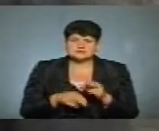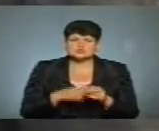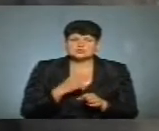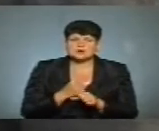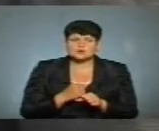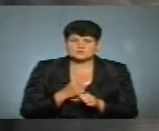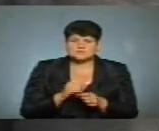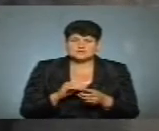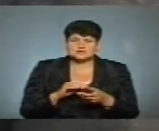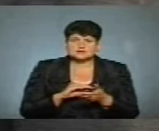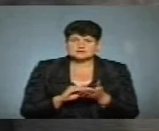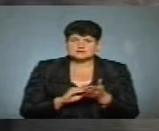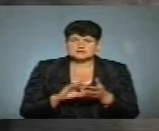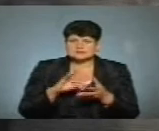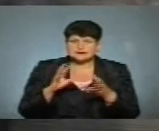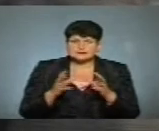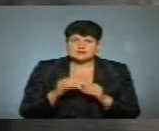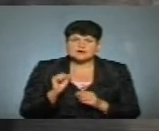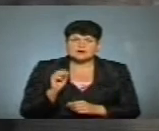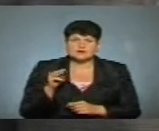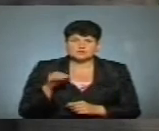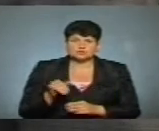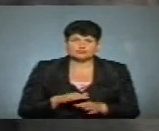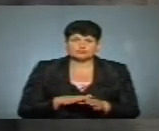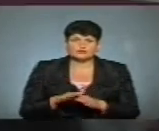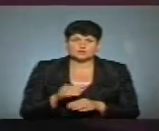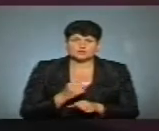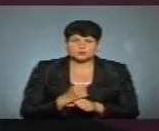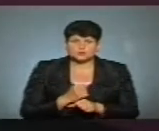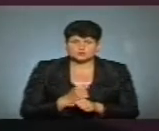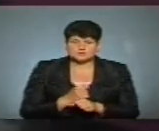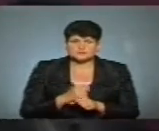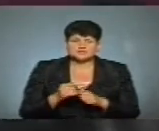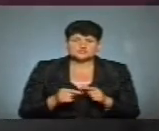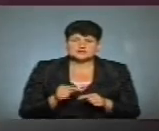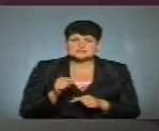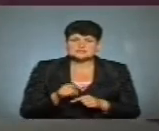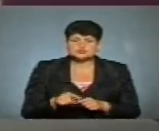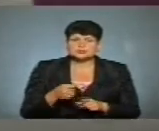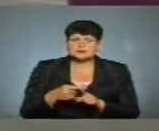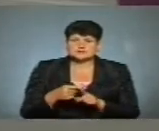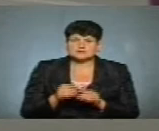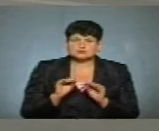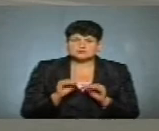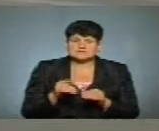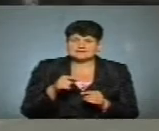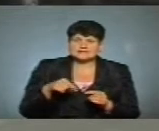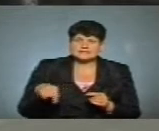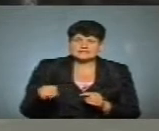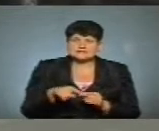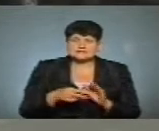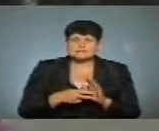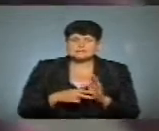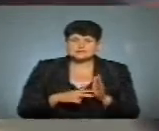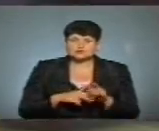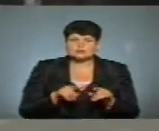і складання відповідного акту виконаних робіт. Через те, що на перехресті встановили кільце, планують